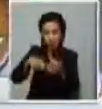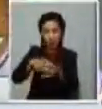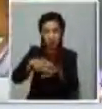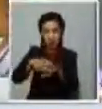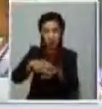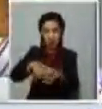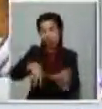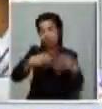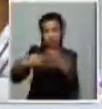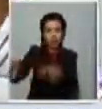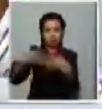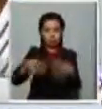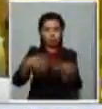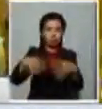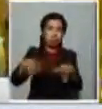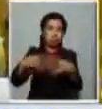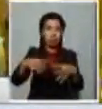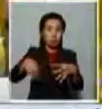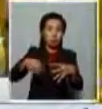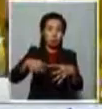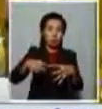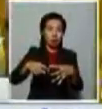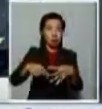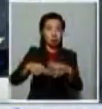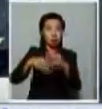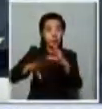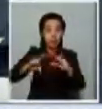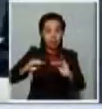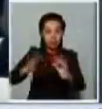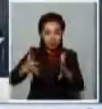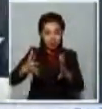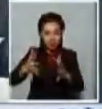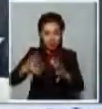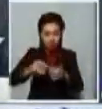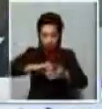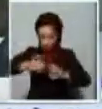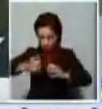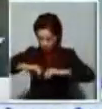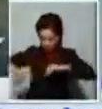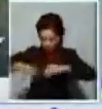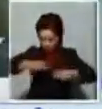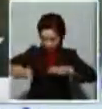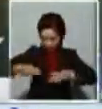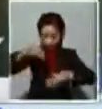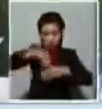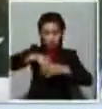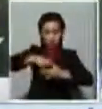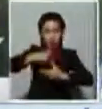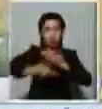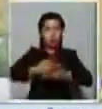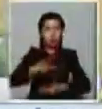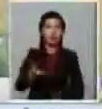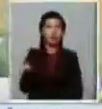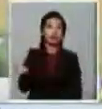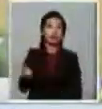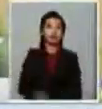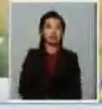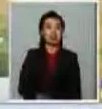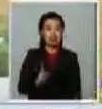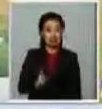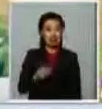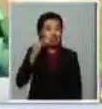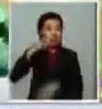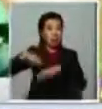1% แล้วจากนั้นเอาไปทำอะไรต่อ ก็เอามาคัดแยกแล้วก็ใส่แพ็กเกจจิ้ง โอ้ต ลาดได้เลยจริงๆผู้ใหญ่ชัยวัฒน์เนี่ยเร